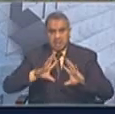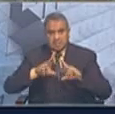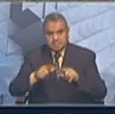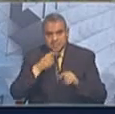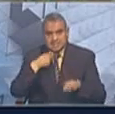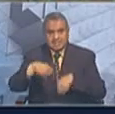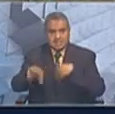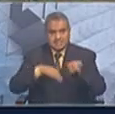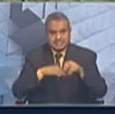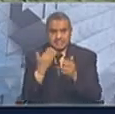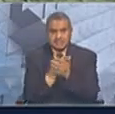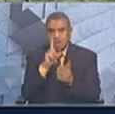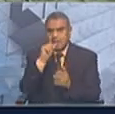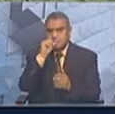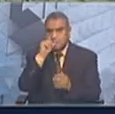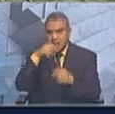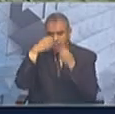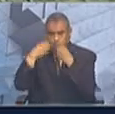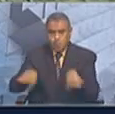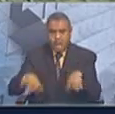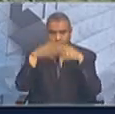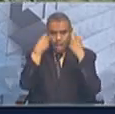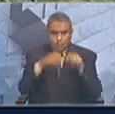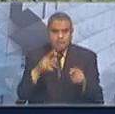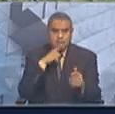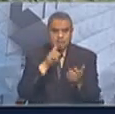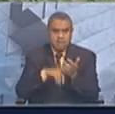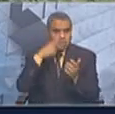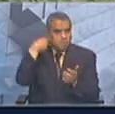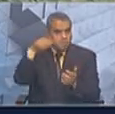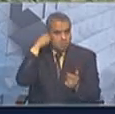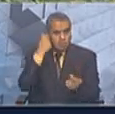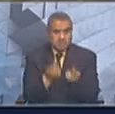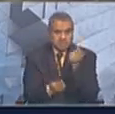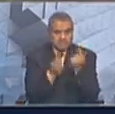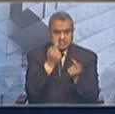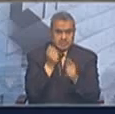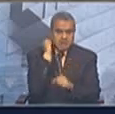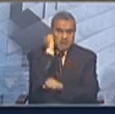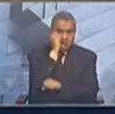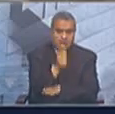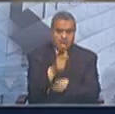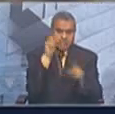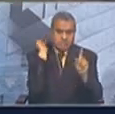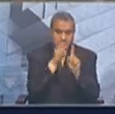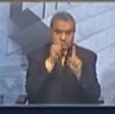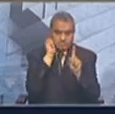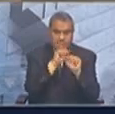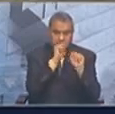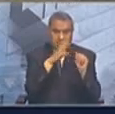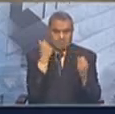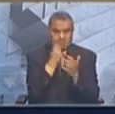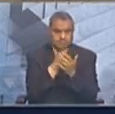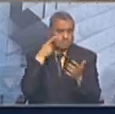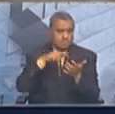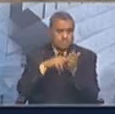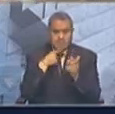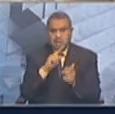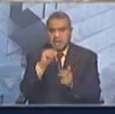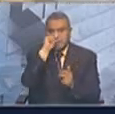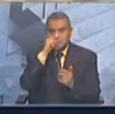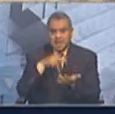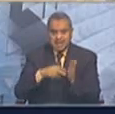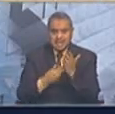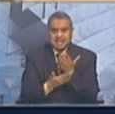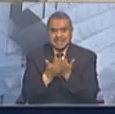المتبعة لترشيد استهلاك المياه، أطلقت وزارة الزراعة واستصلاح الأراضي مبادرة الري